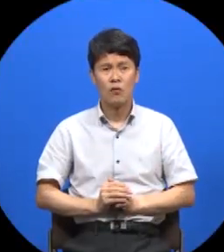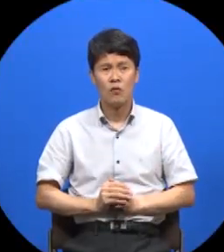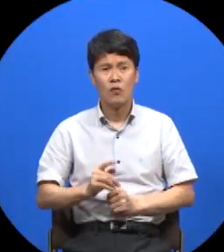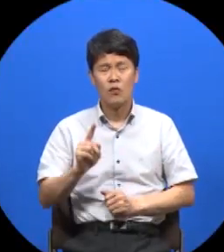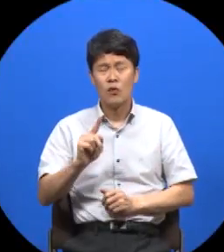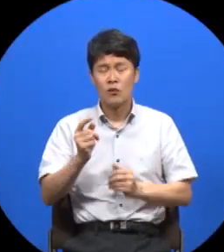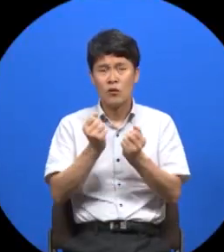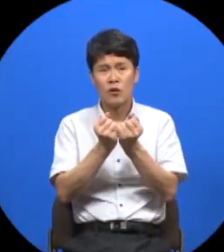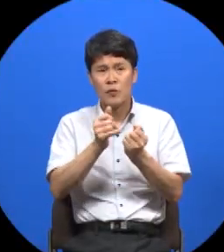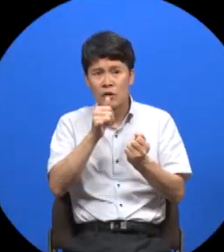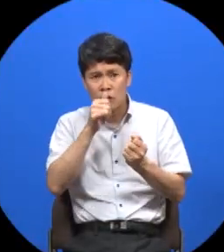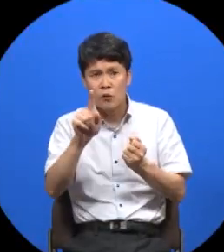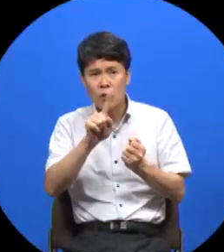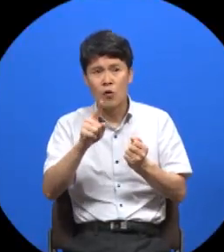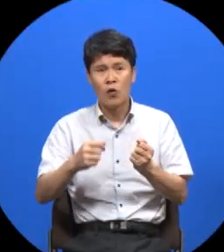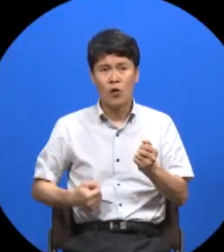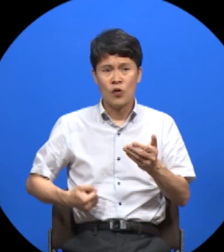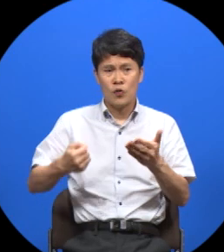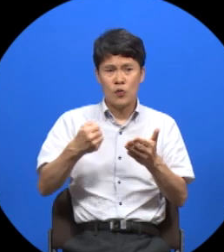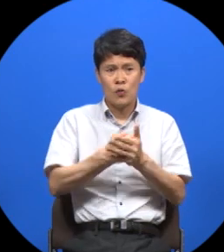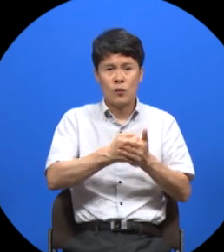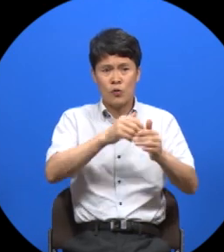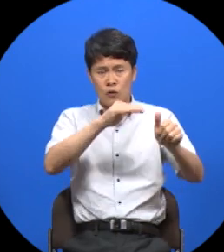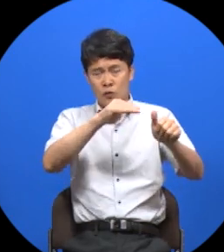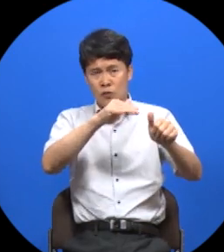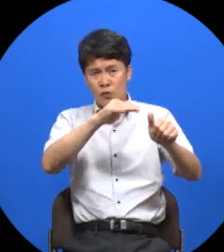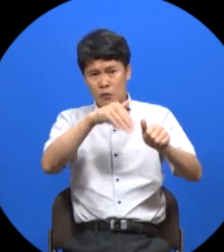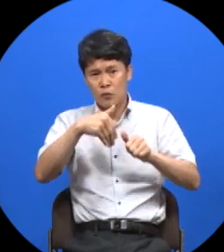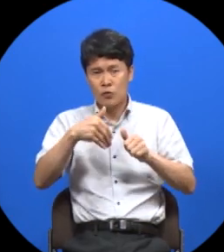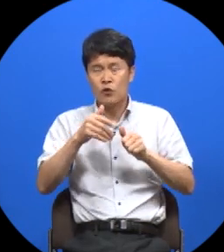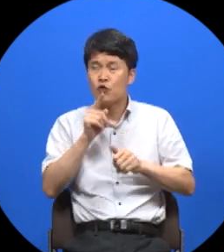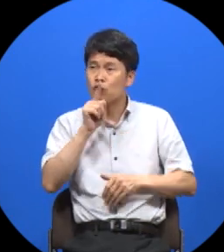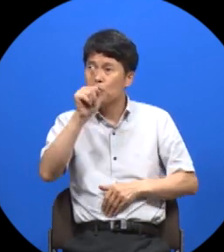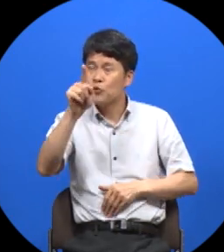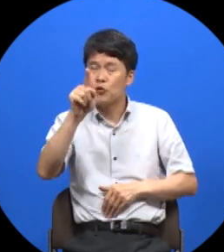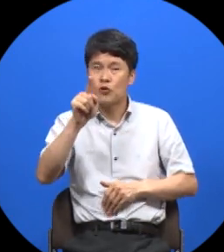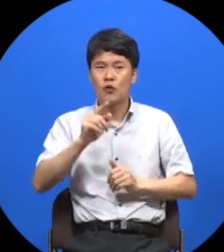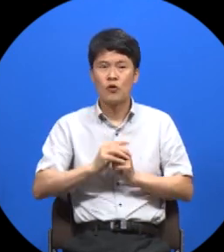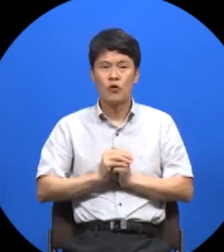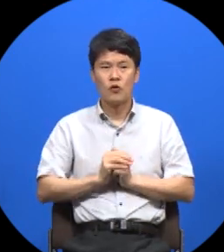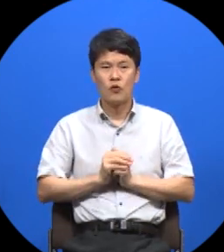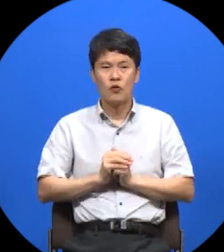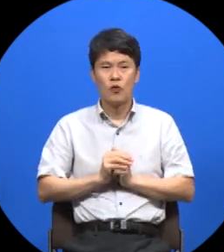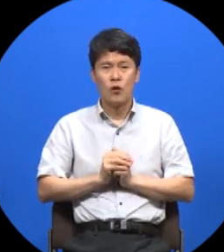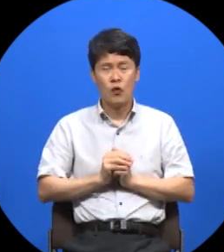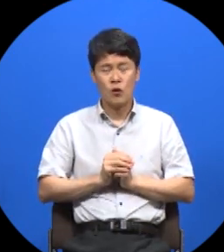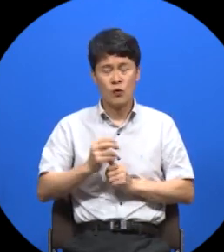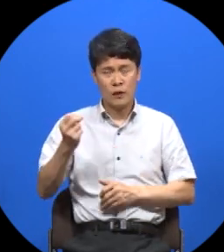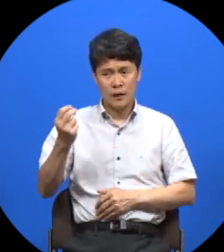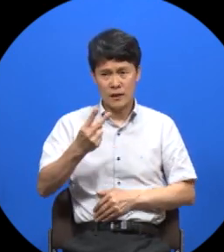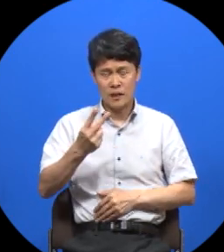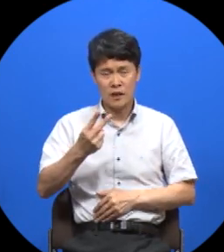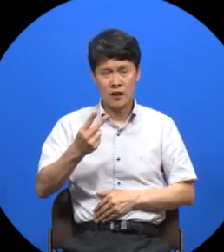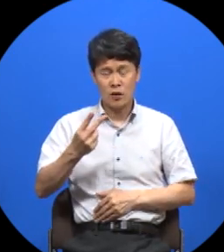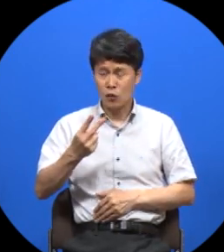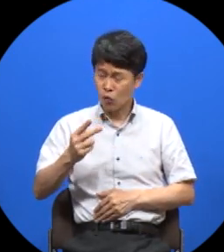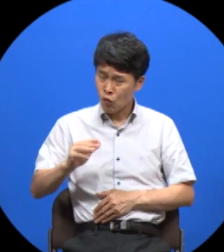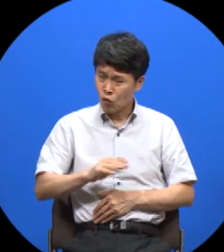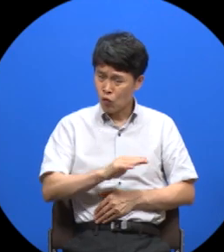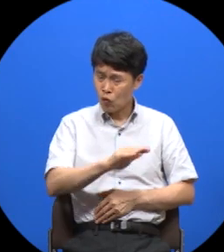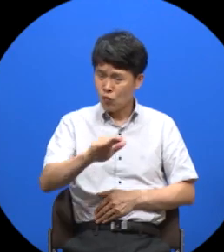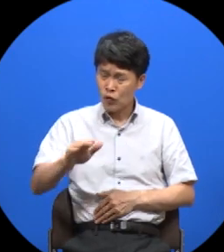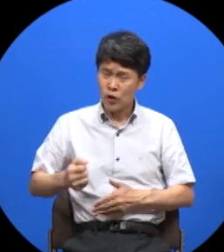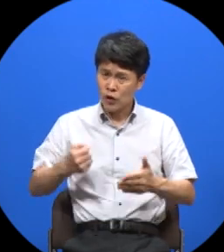어떤 설명이 붙어 있는 거 하면 용기를 부르는 주문, 다시. 이 다시라는 것이 우리에게 용기를 부르는